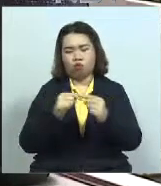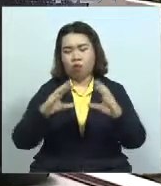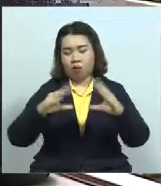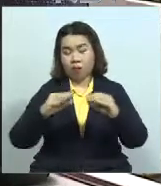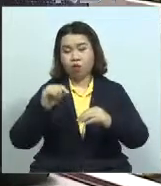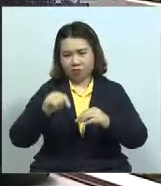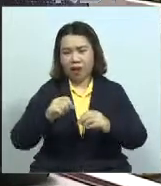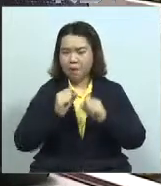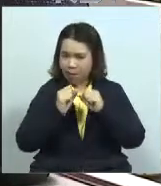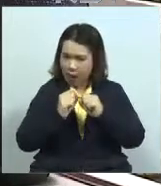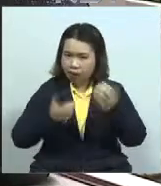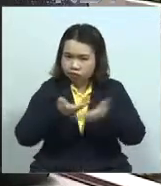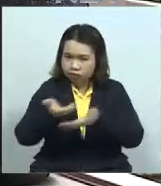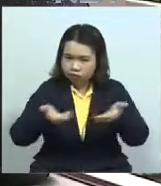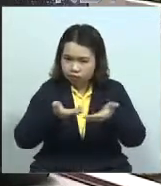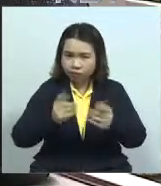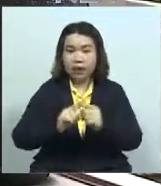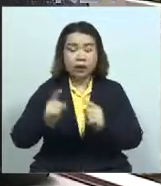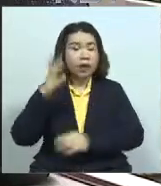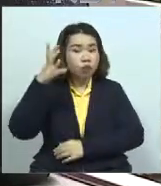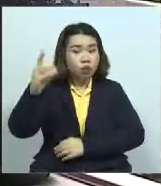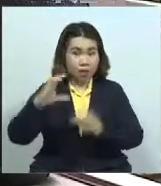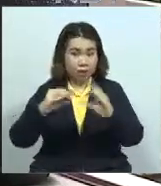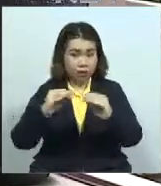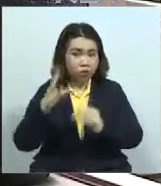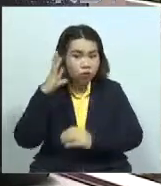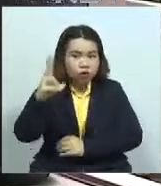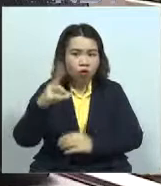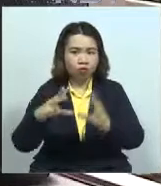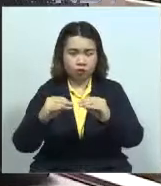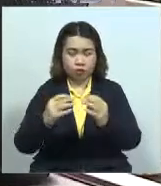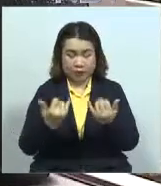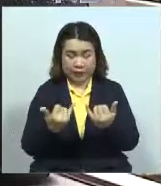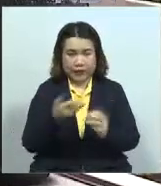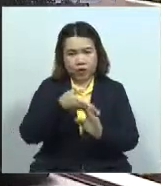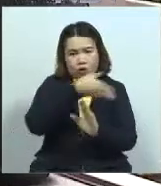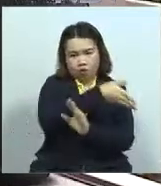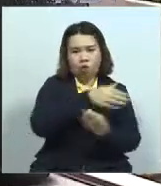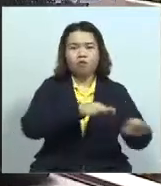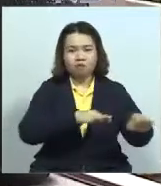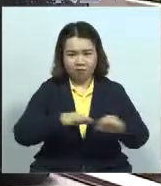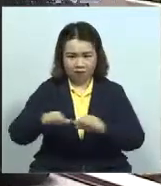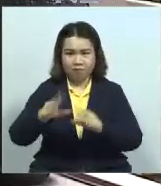เซียนครับแต่ก่อนที่จะมีการประชุมในวันพรุ่งนี้แล้วก็มะรืนนี้วันนี้เป็นการประชุมเพื่อเตรียมความพร้อมครับ